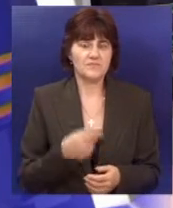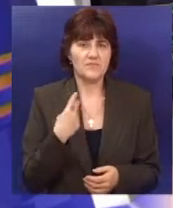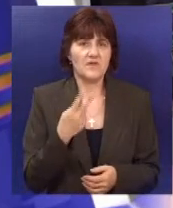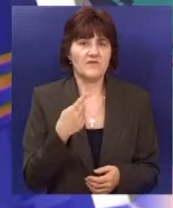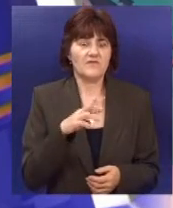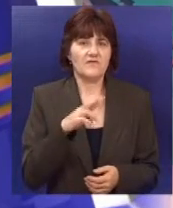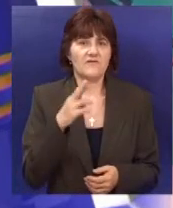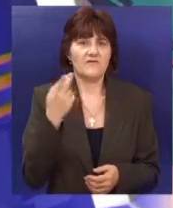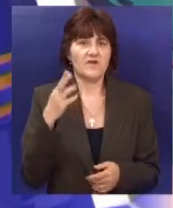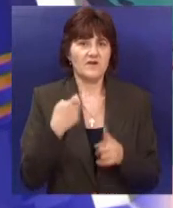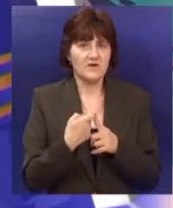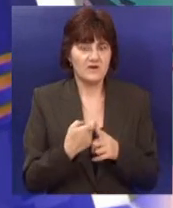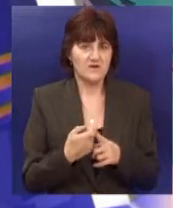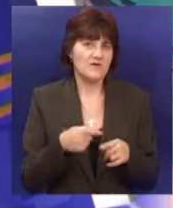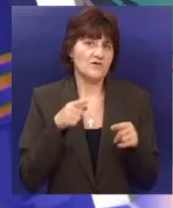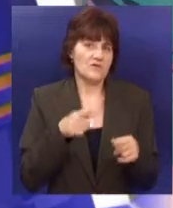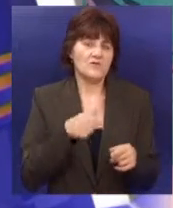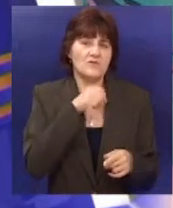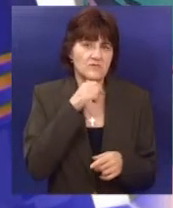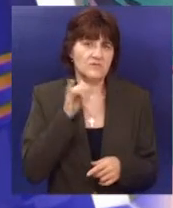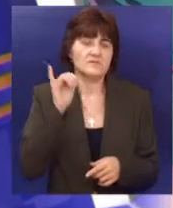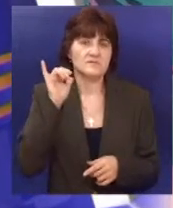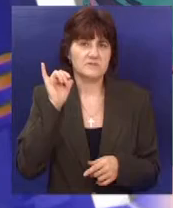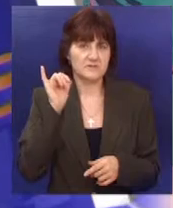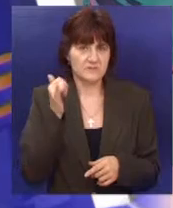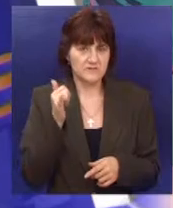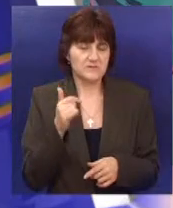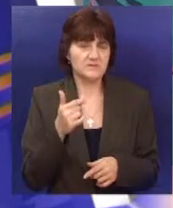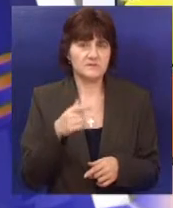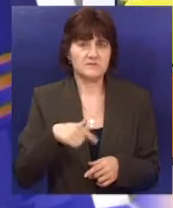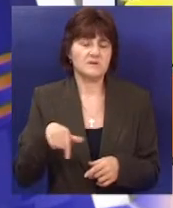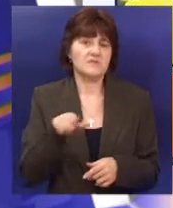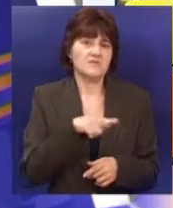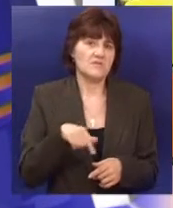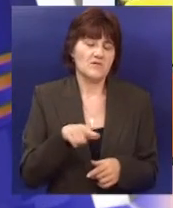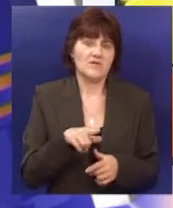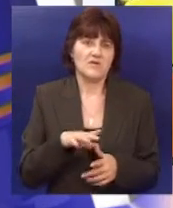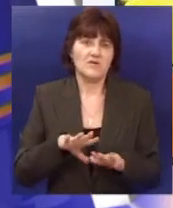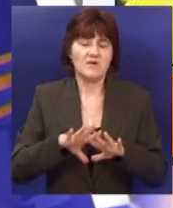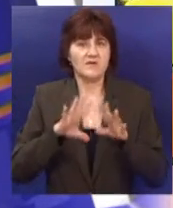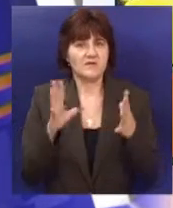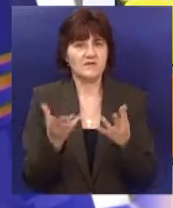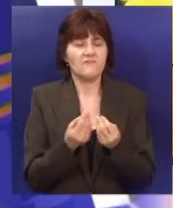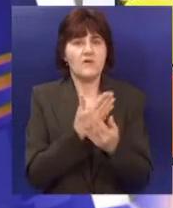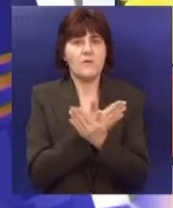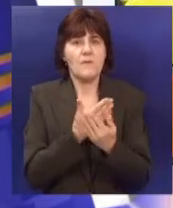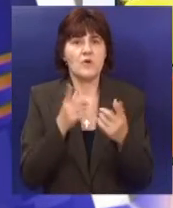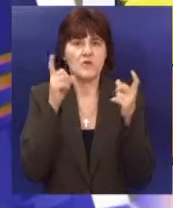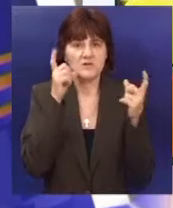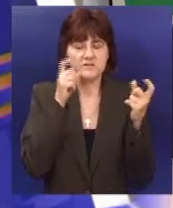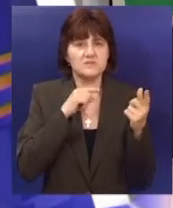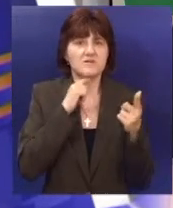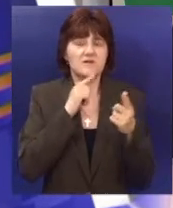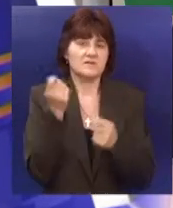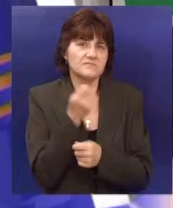polovine 20. veka na ovamo i u pitanju zaista jedno od najvećih imena, dakle celokupnog modernog